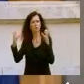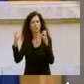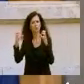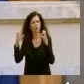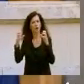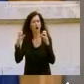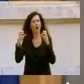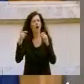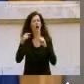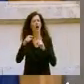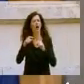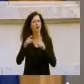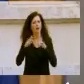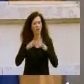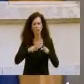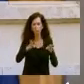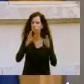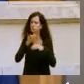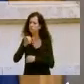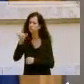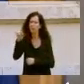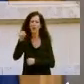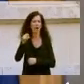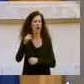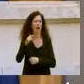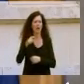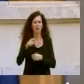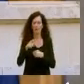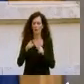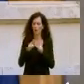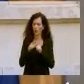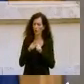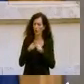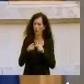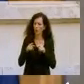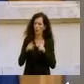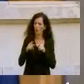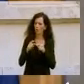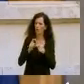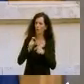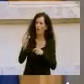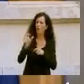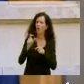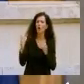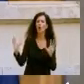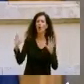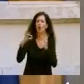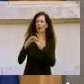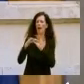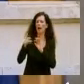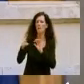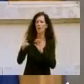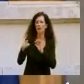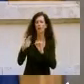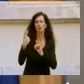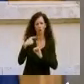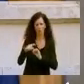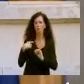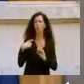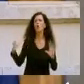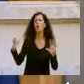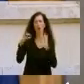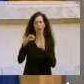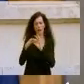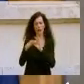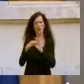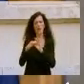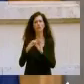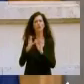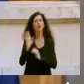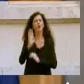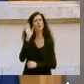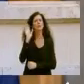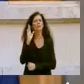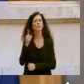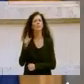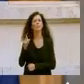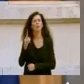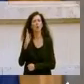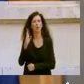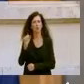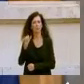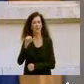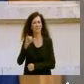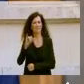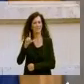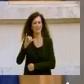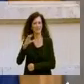che è inaccettabile ho parlato di un collegamento ad esempio della basilicata della costa jonica che